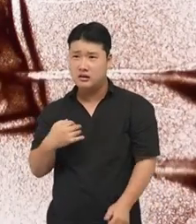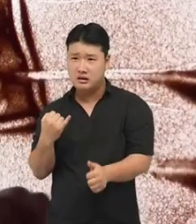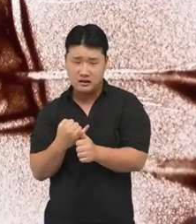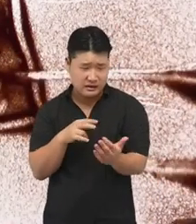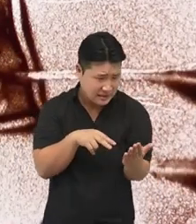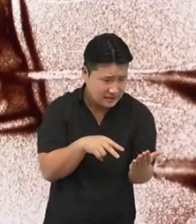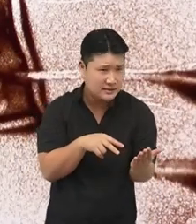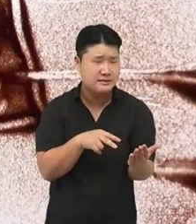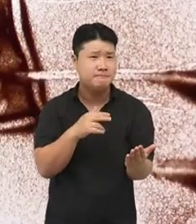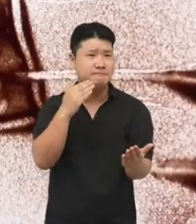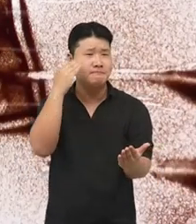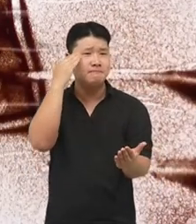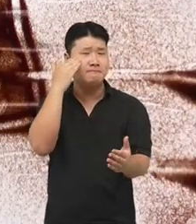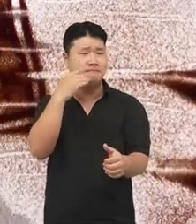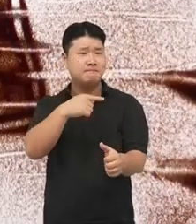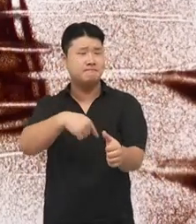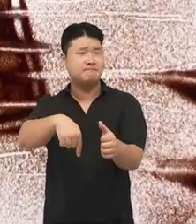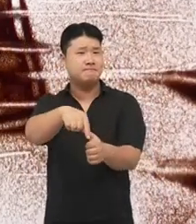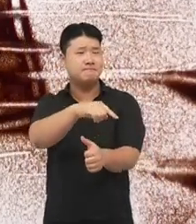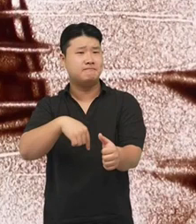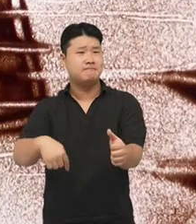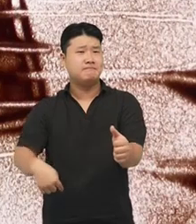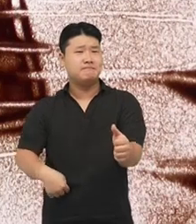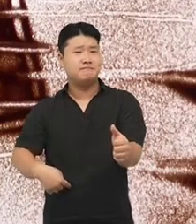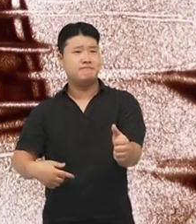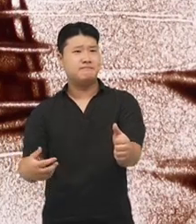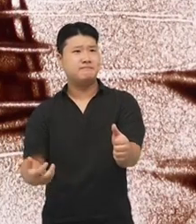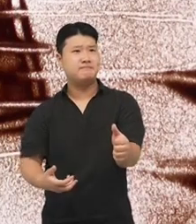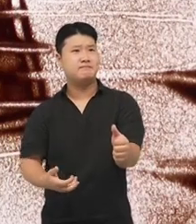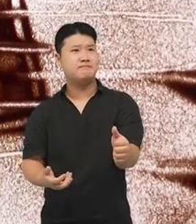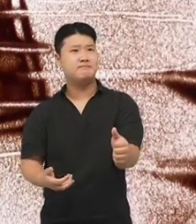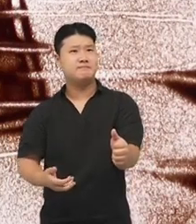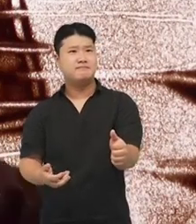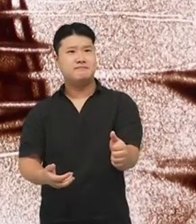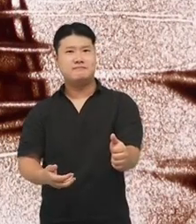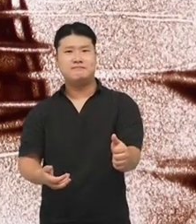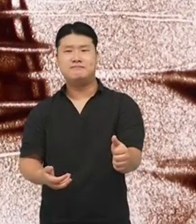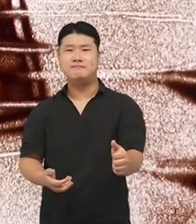사보담과 에피는 조선의 슬픈 소식에 마음이 아팠어요.